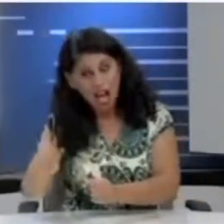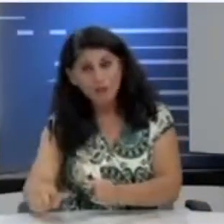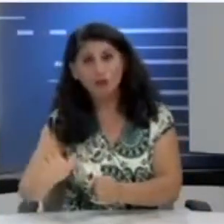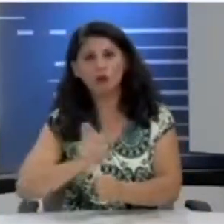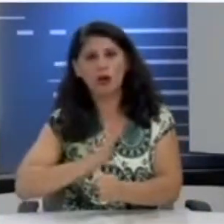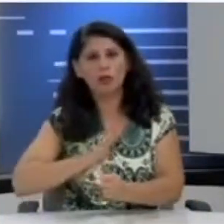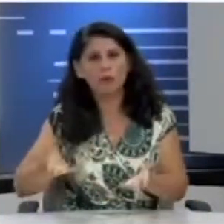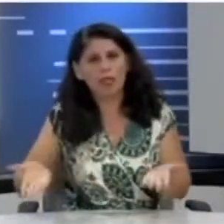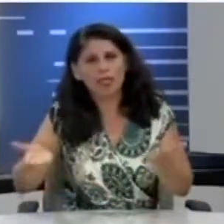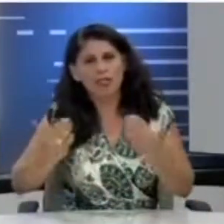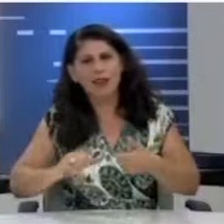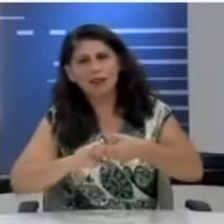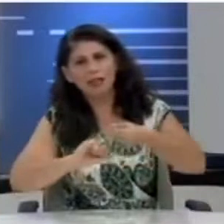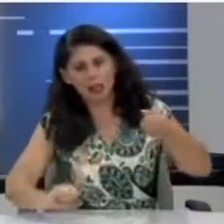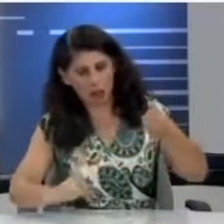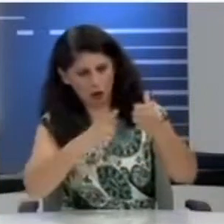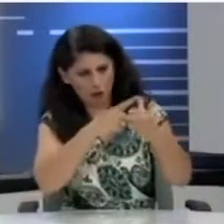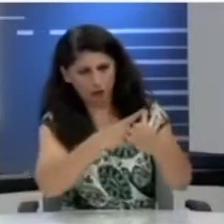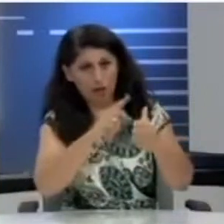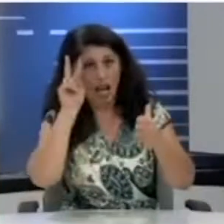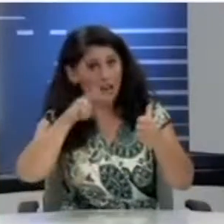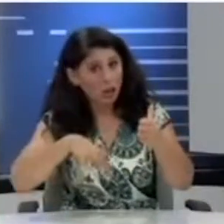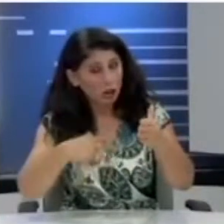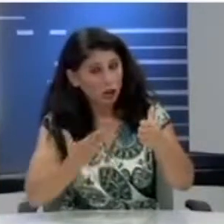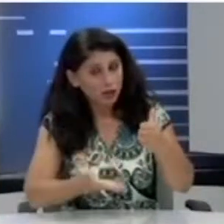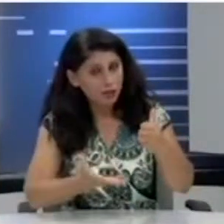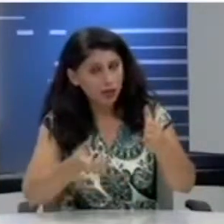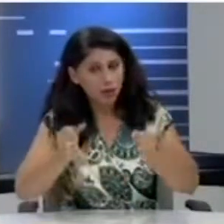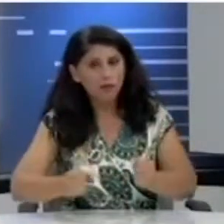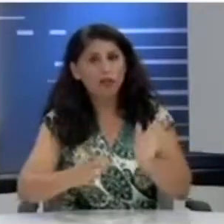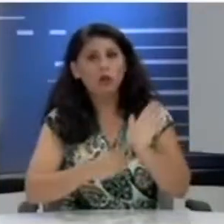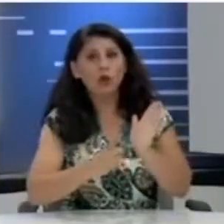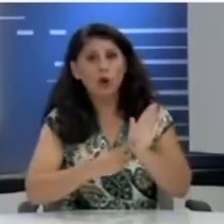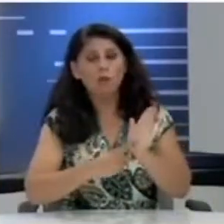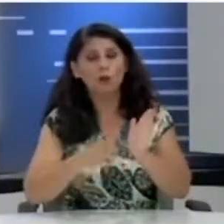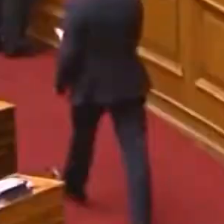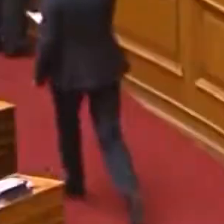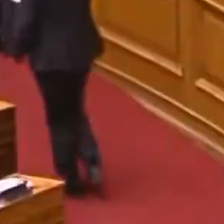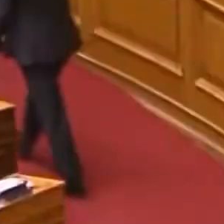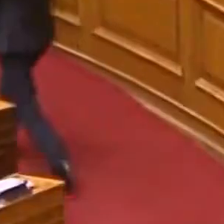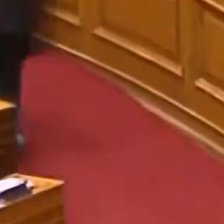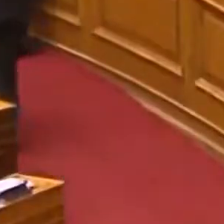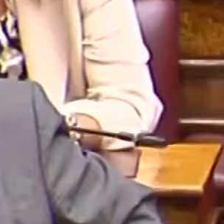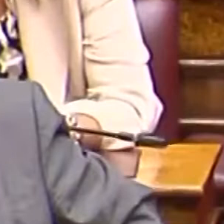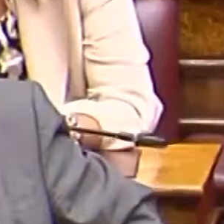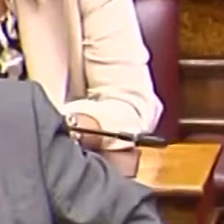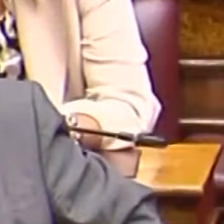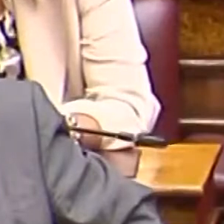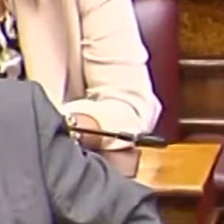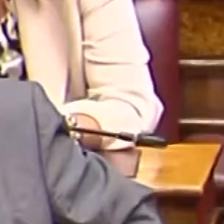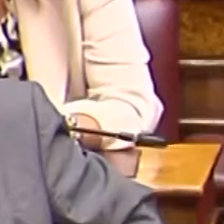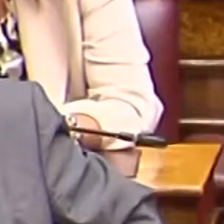αυτός δεν έχει πτυχίο αναγνωρισμένο με βάση τον νόμο, από το ελληνικό δημόσιο. Κύριος Ρουμπάτης, κάνω